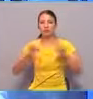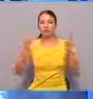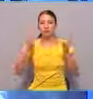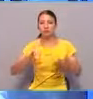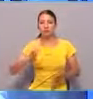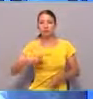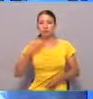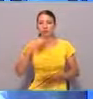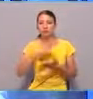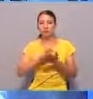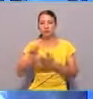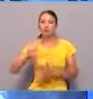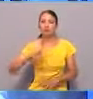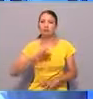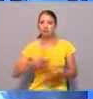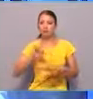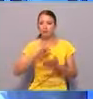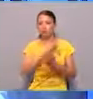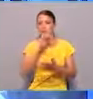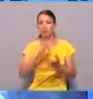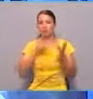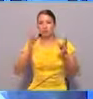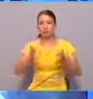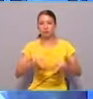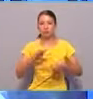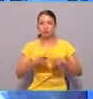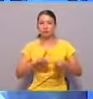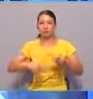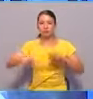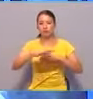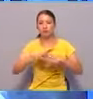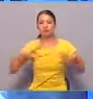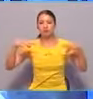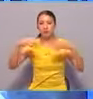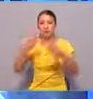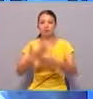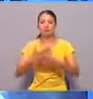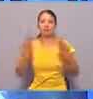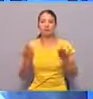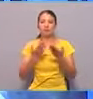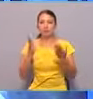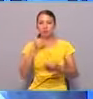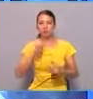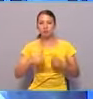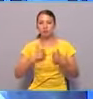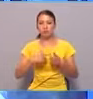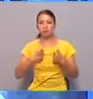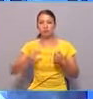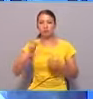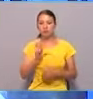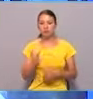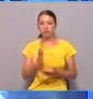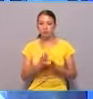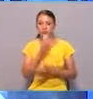олардың дені қирап бүлінген. Алайда Арыс халқының басына түскен бұл нәубетті ел болып жұмыла көтеріп жеңілдетуге тырысқан жұрт көп. Солардың